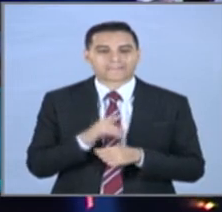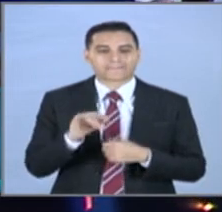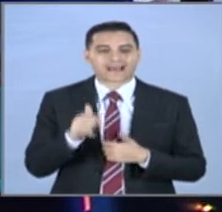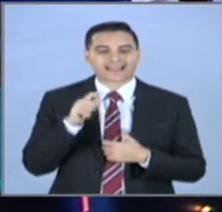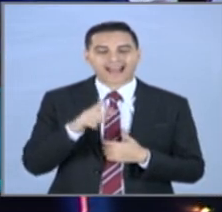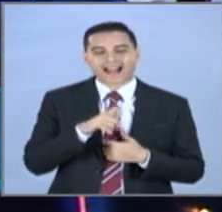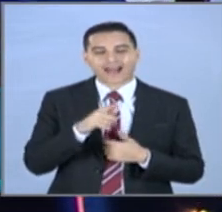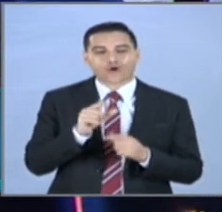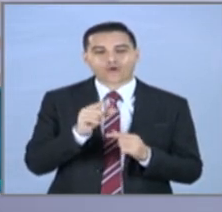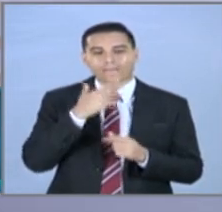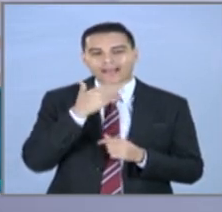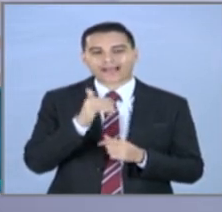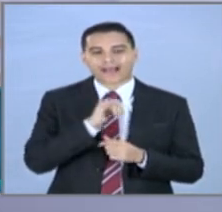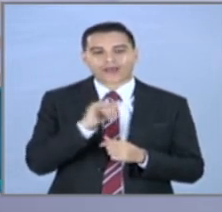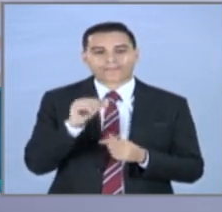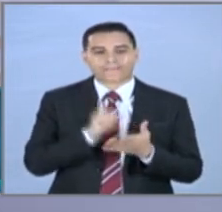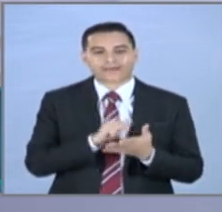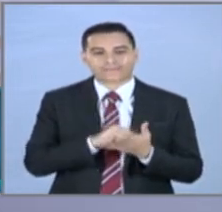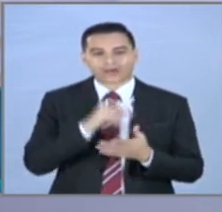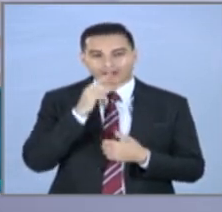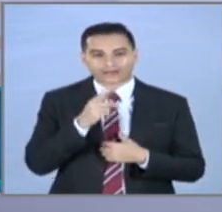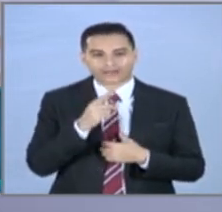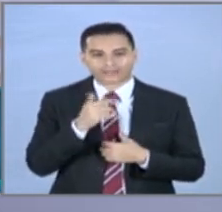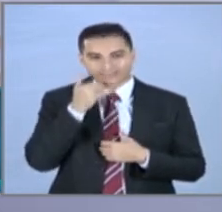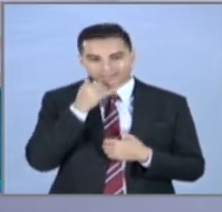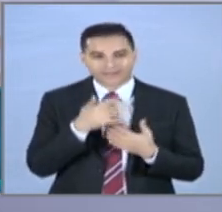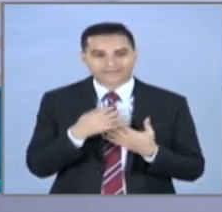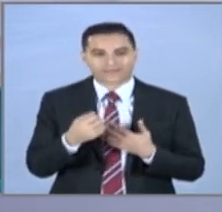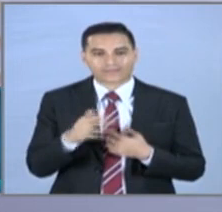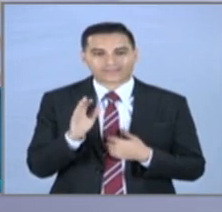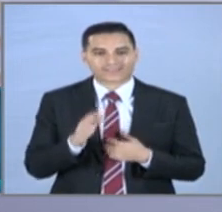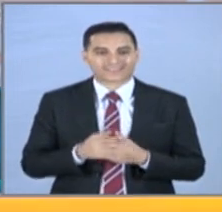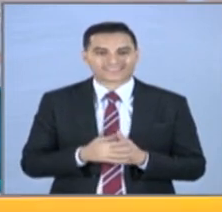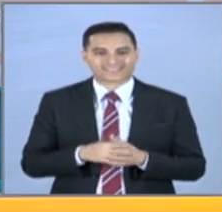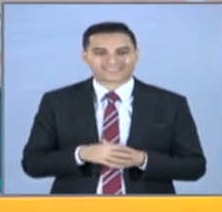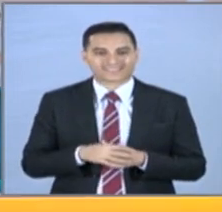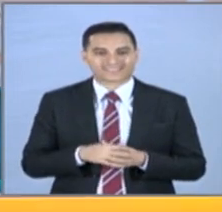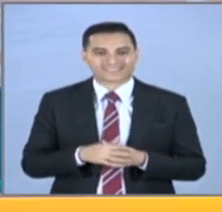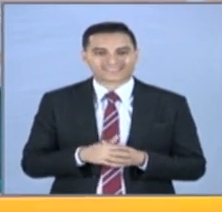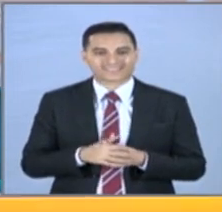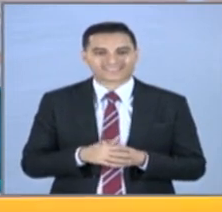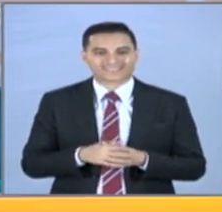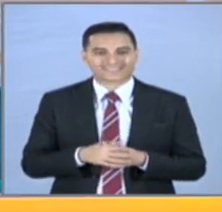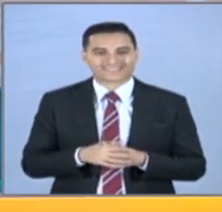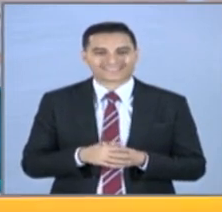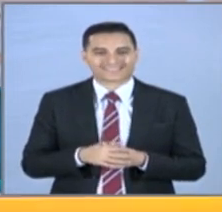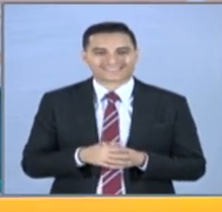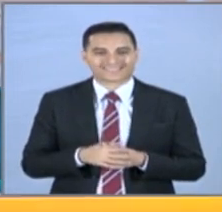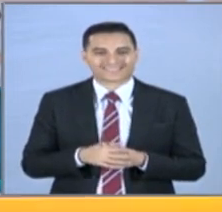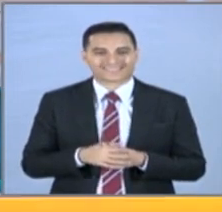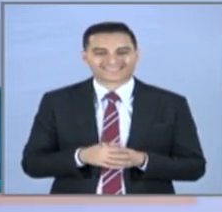إيه جملتك المكررة في البيت؟ سيبي الموبايل. سيبي الموبايل. بتكملها